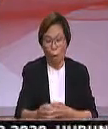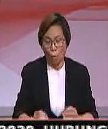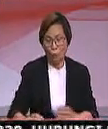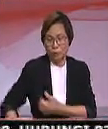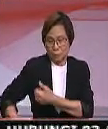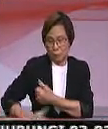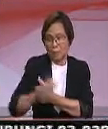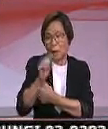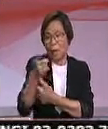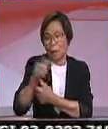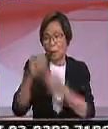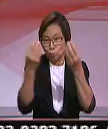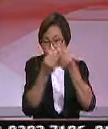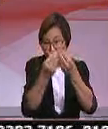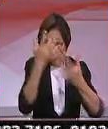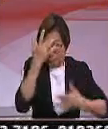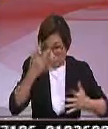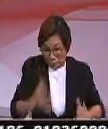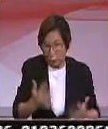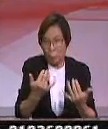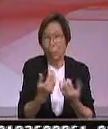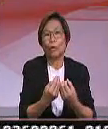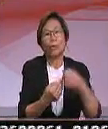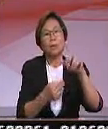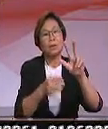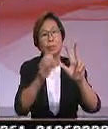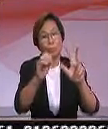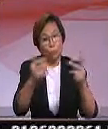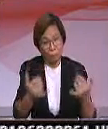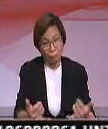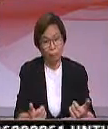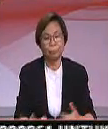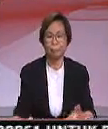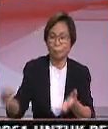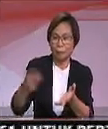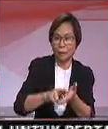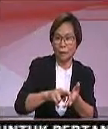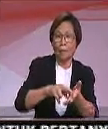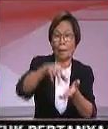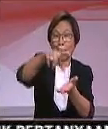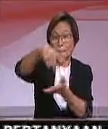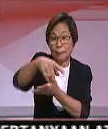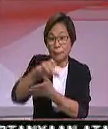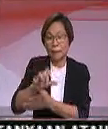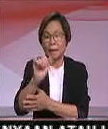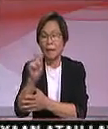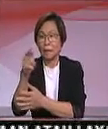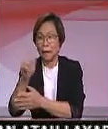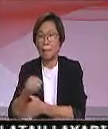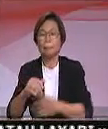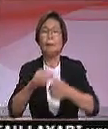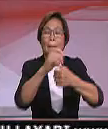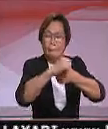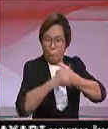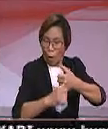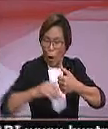ATM mengesahkan jumlah pesakit semasa ialah 30 orang. Dalam satu kenyataan media, ATM memaklumkan kes pembedahan